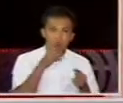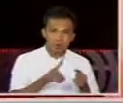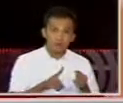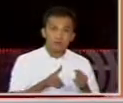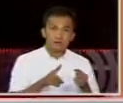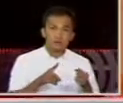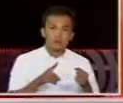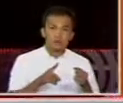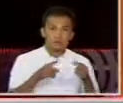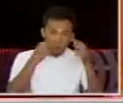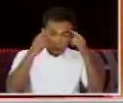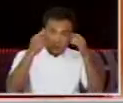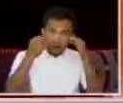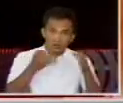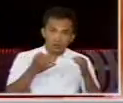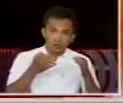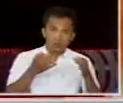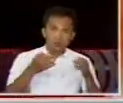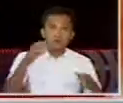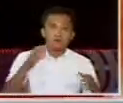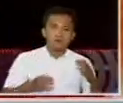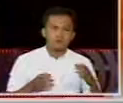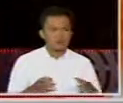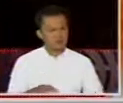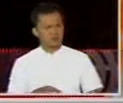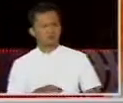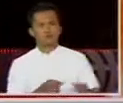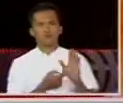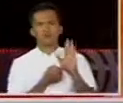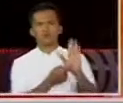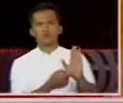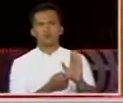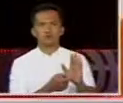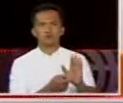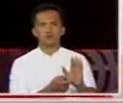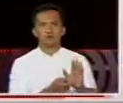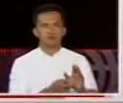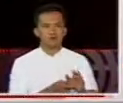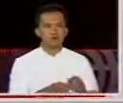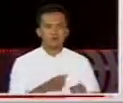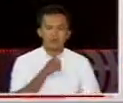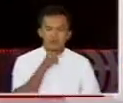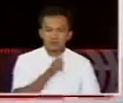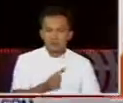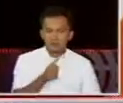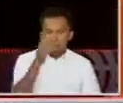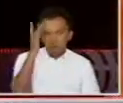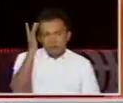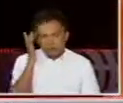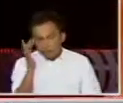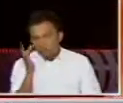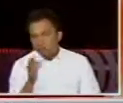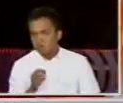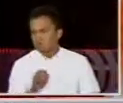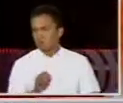decision of the trial court, ito po'y nagpapakita sa kanilang insensitivity. Ito po'y nagpapakita sa